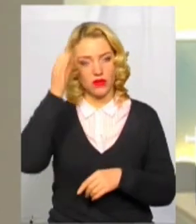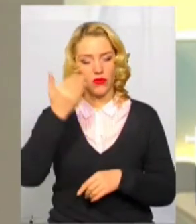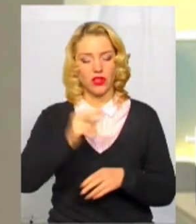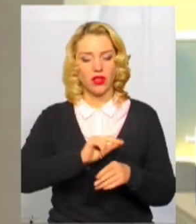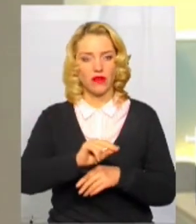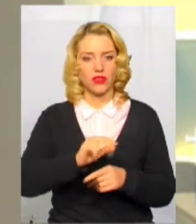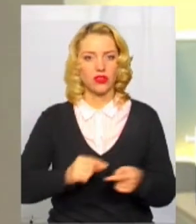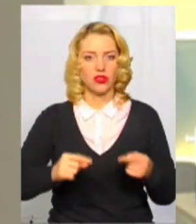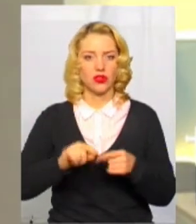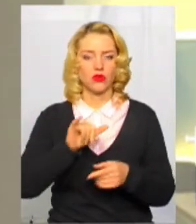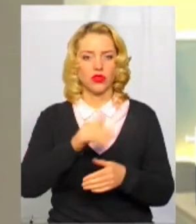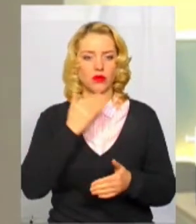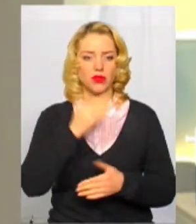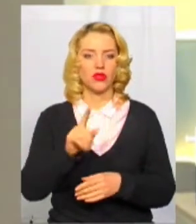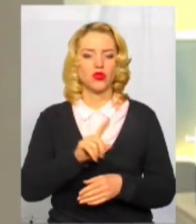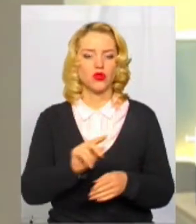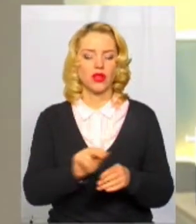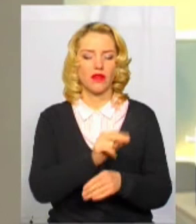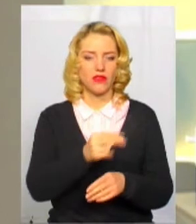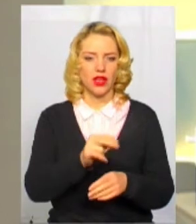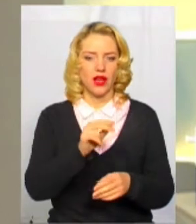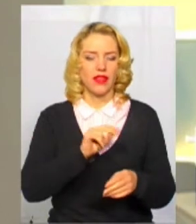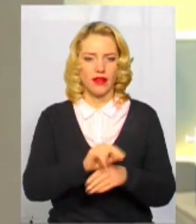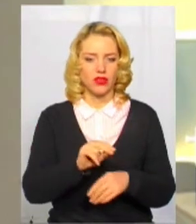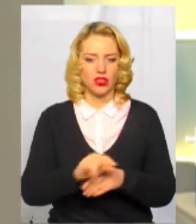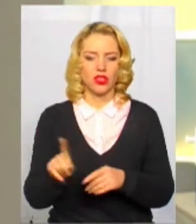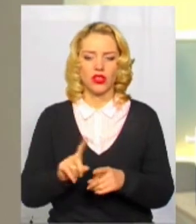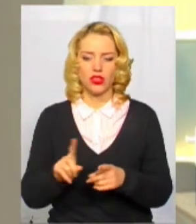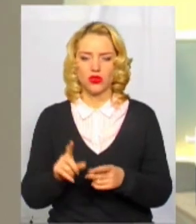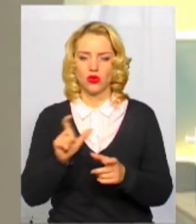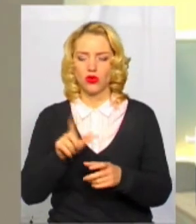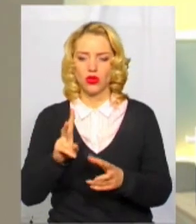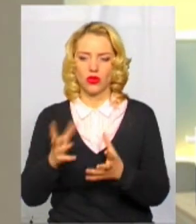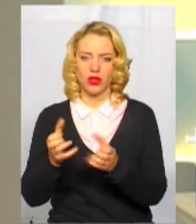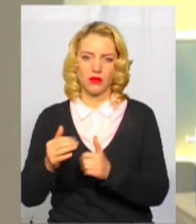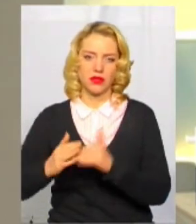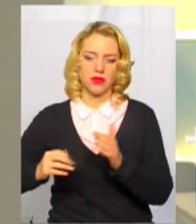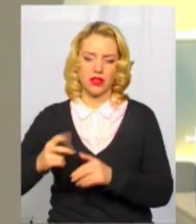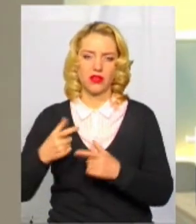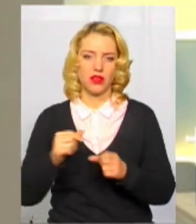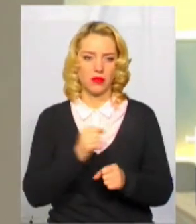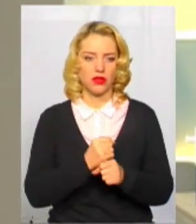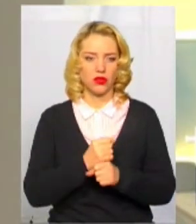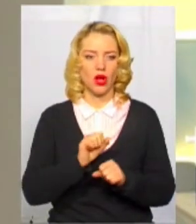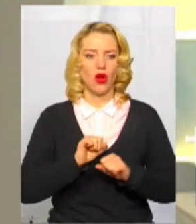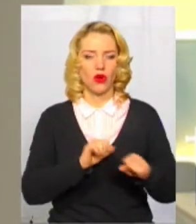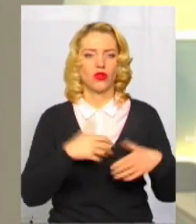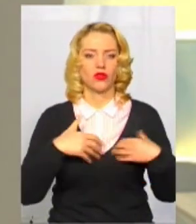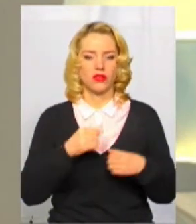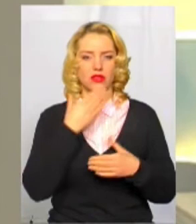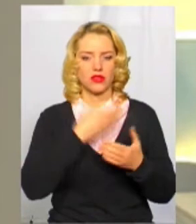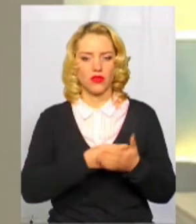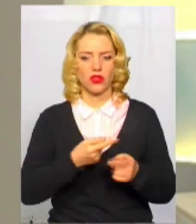навчають і чітко їх питають, що навчили, що вивели в люди, хто отримав спеціальність і де працюють. Охорона здоров'я